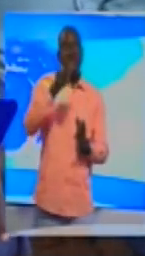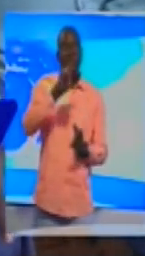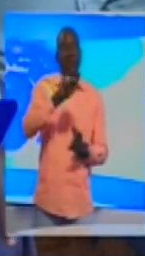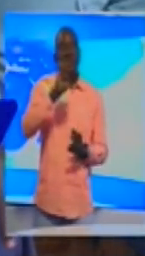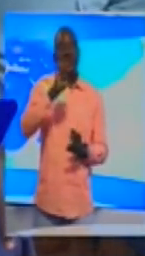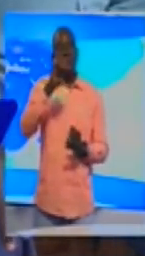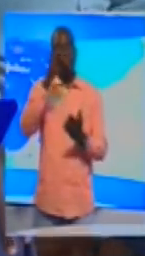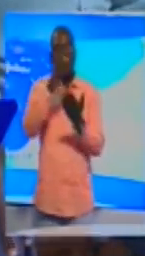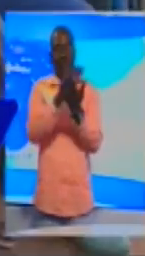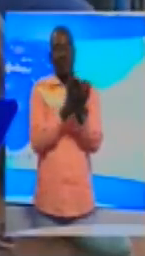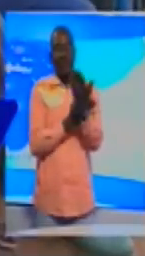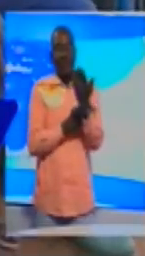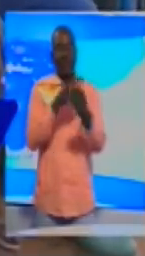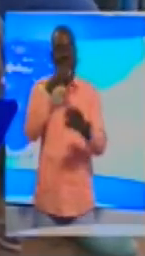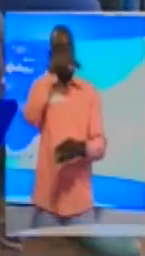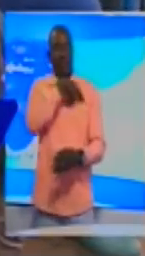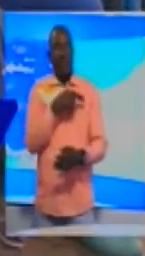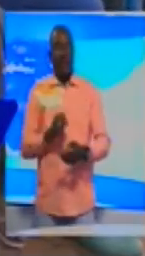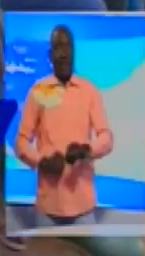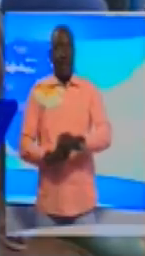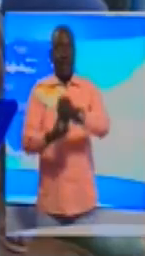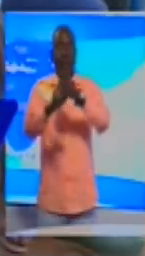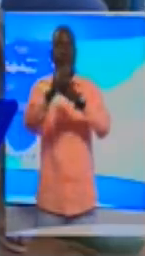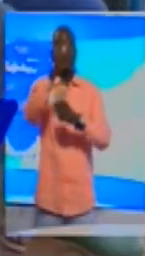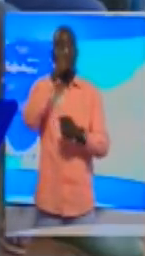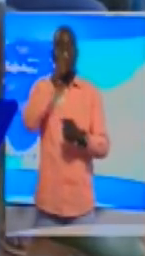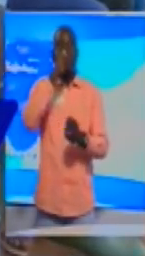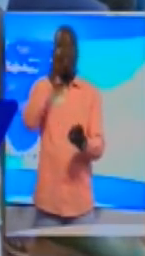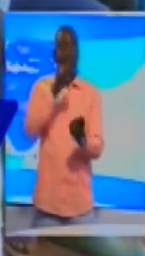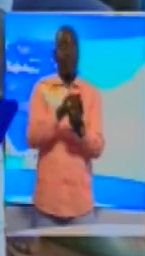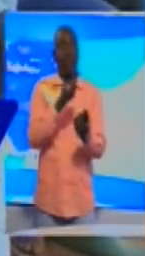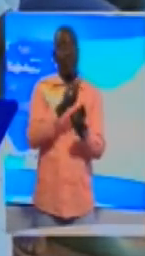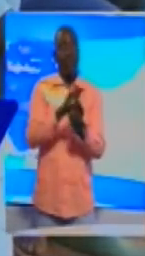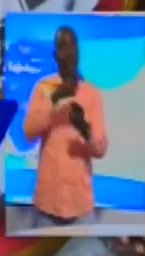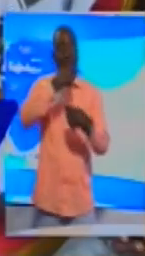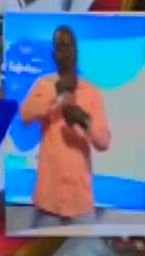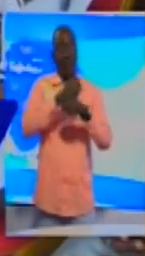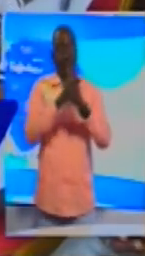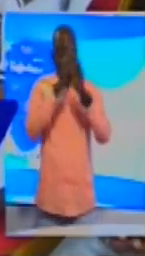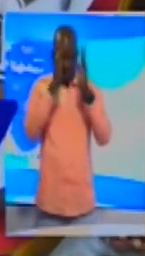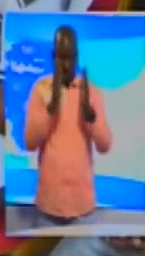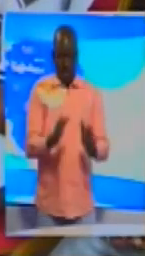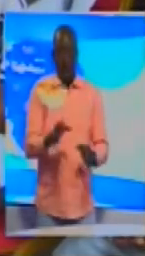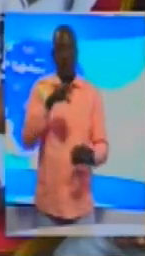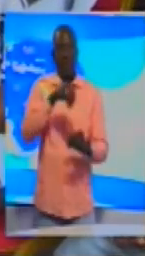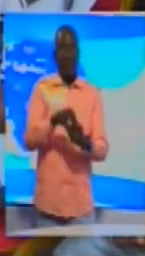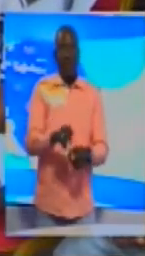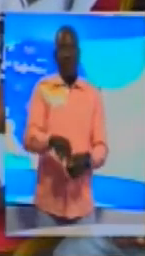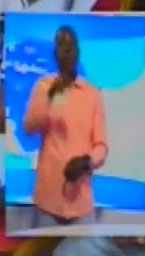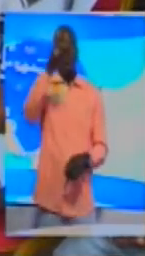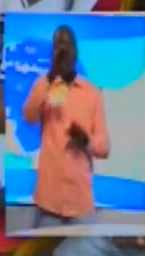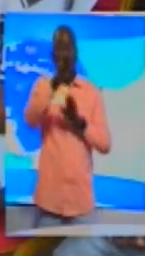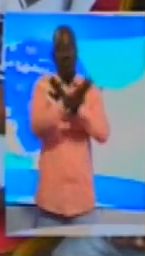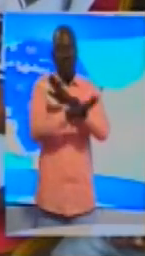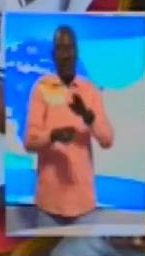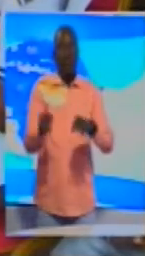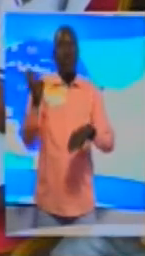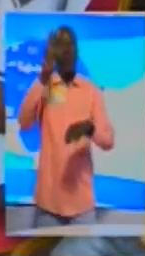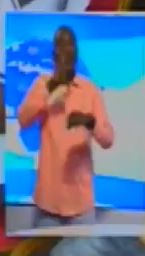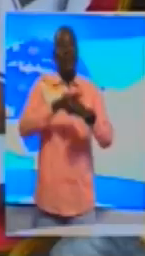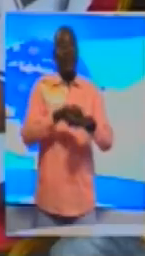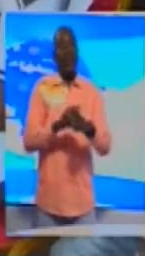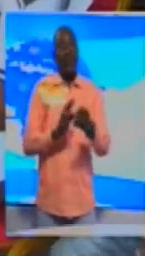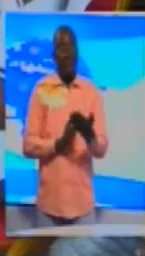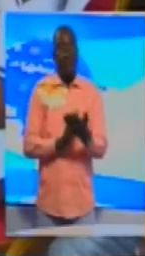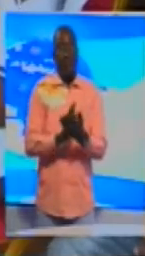les revenus et la sécurité alimentaire des petits exploitants agricoles dans les Cascades et les hauts bassins » est mis en œuvre par